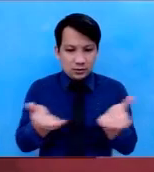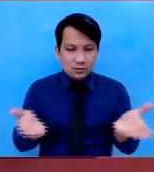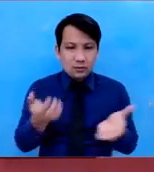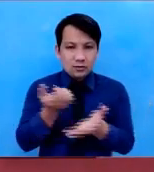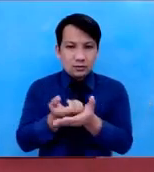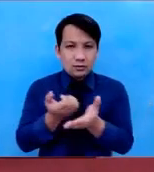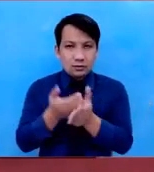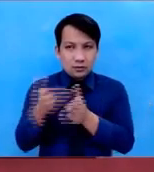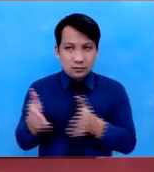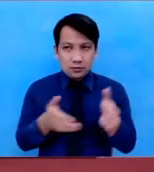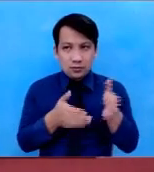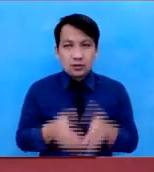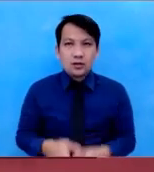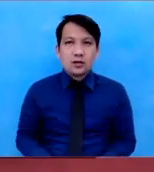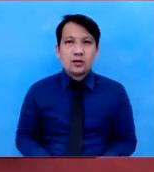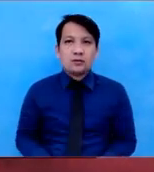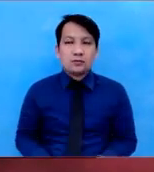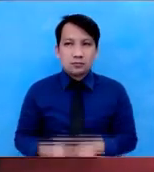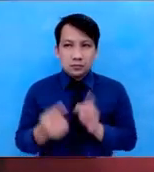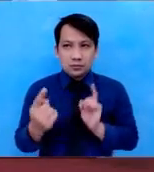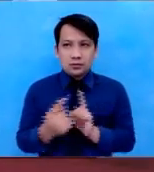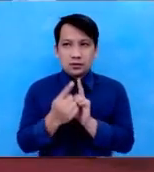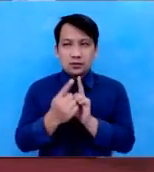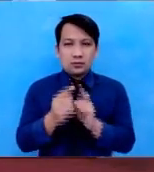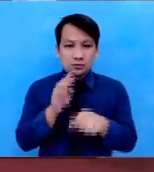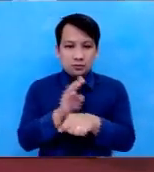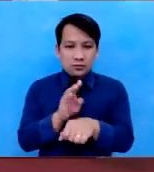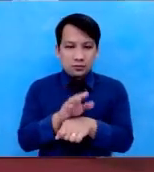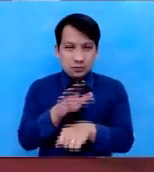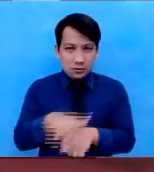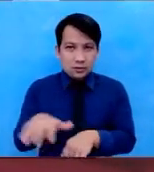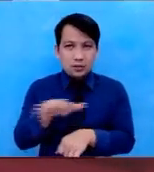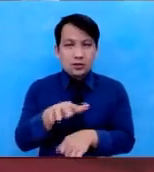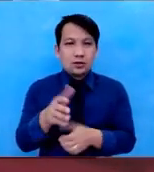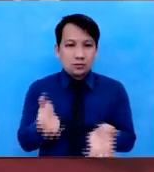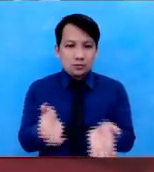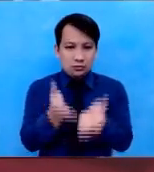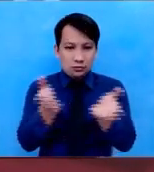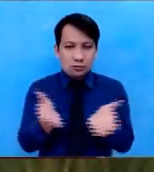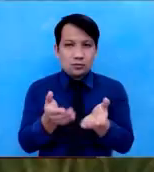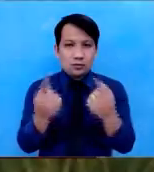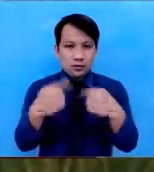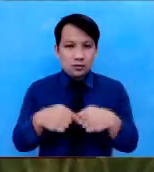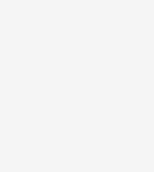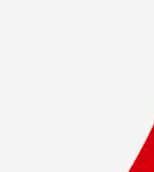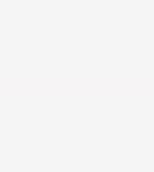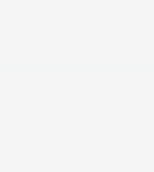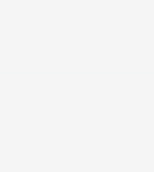Makikipagkita rin siya sa mga negosyante na hihikayatin niyang mamuhunan sa bansa.